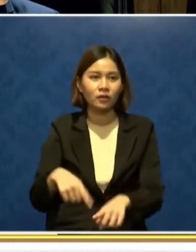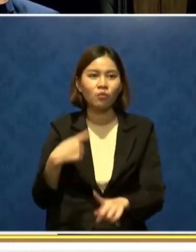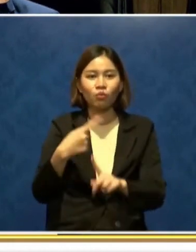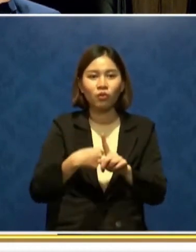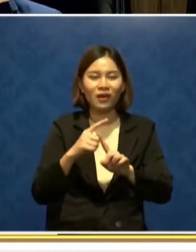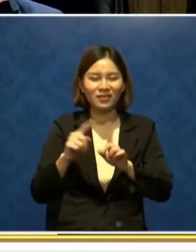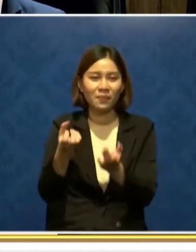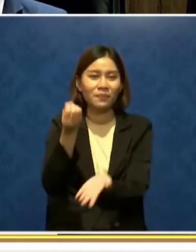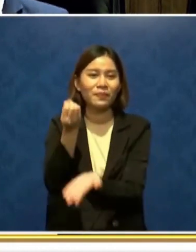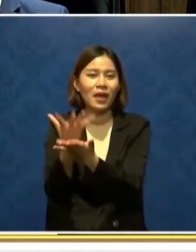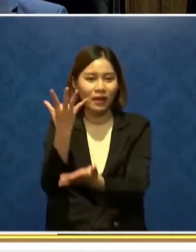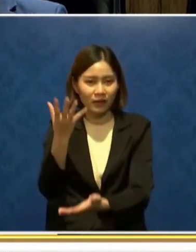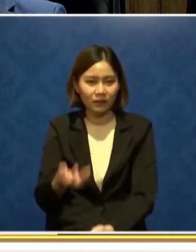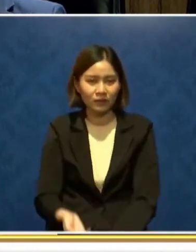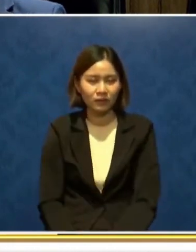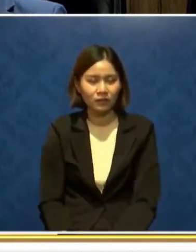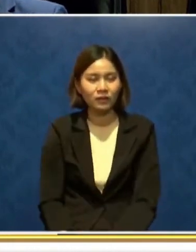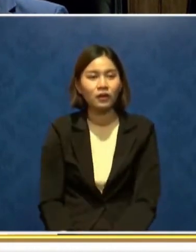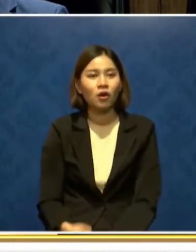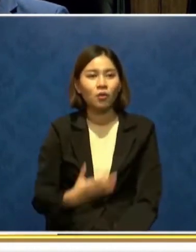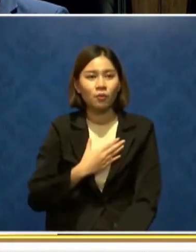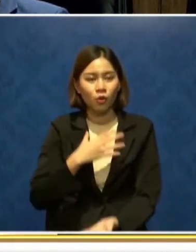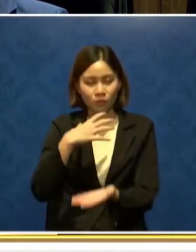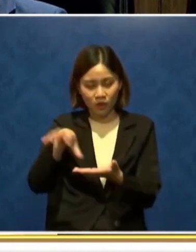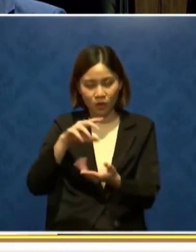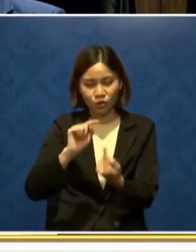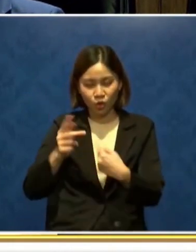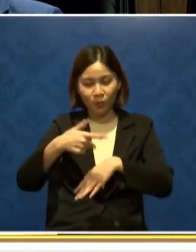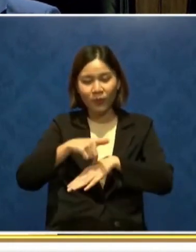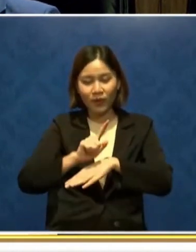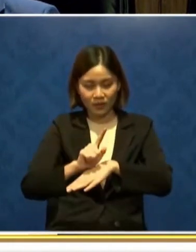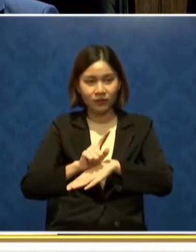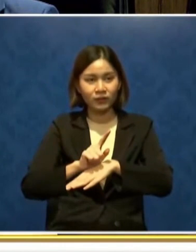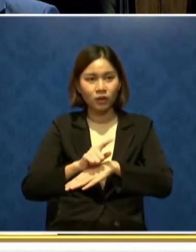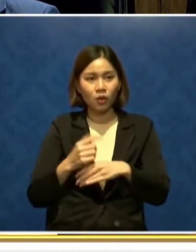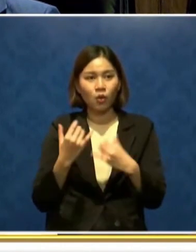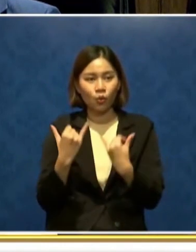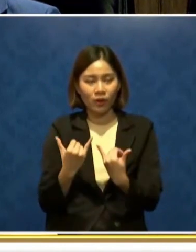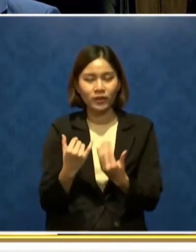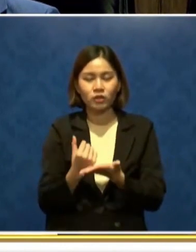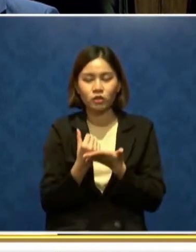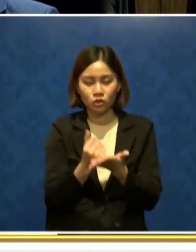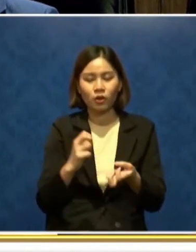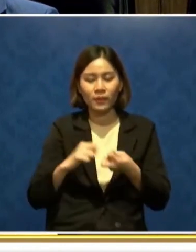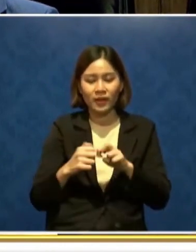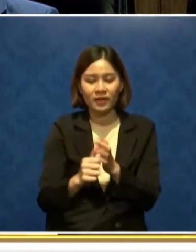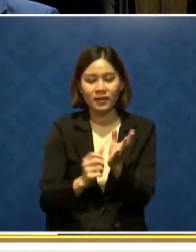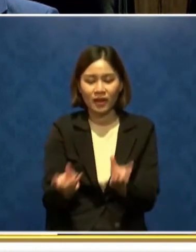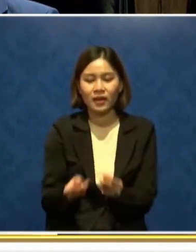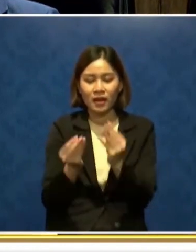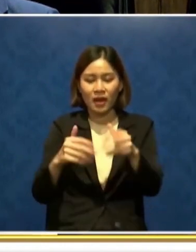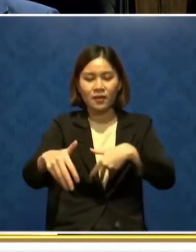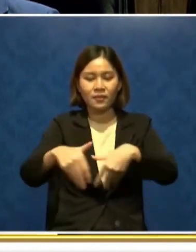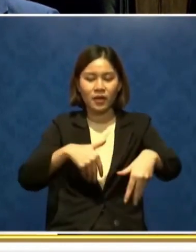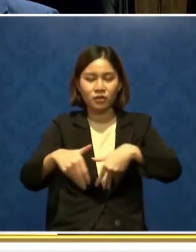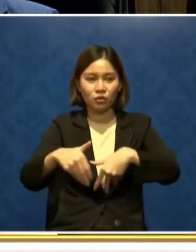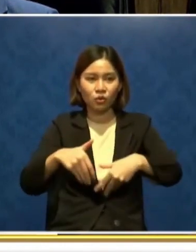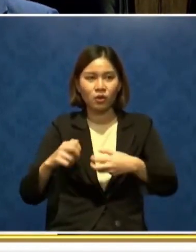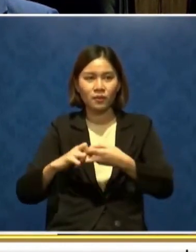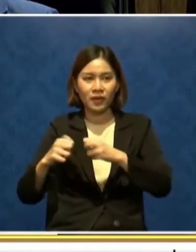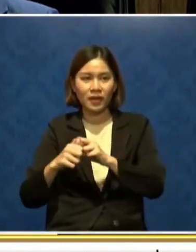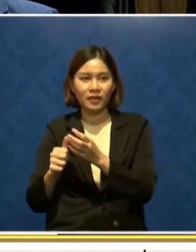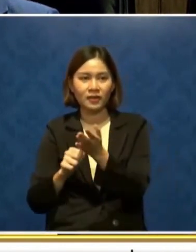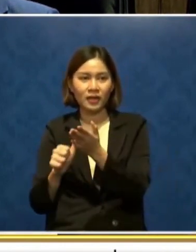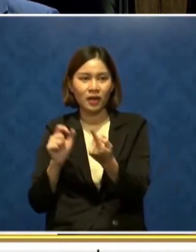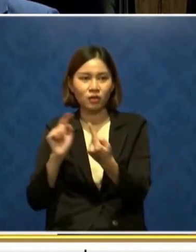คราวและแพงกว่าคนอื่นครับเพราะงั้นแล้วผมนำเรียนท่านประธานครับวันนี้นะครับเราต้องมาแก้ไขปัญหาให้กับพี่น้องประชาชนแก้ไขปัญหา